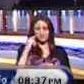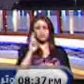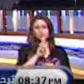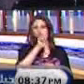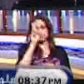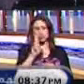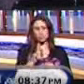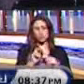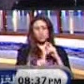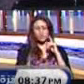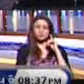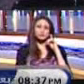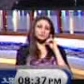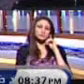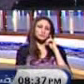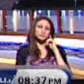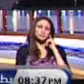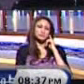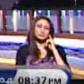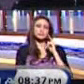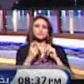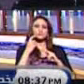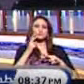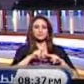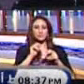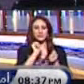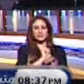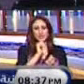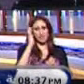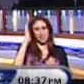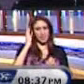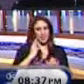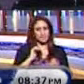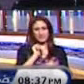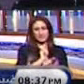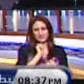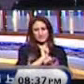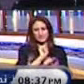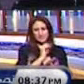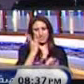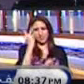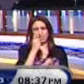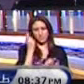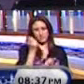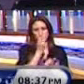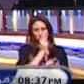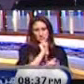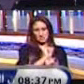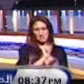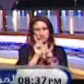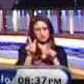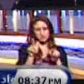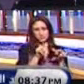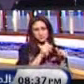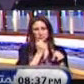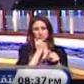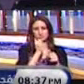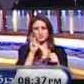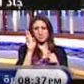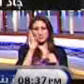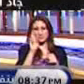منذ قليل كان معايا أحد العائدين من السجون الليبية وبيتكلم على تم القبض عليهم بشكل عشوائي، وفي عندنا